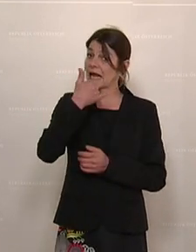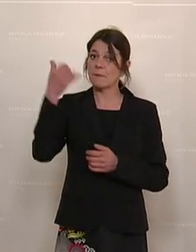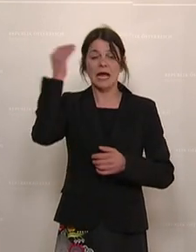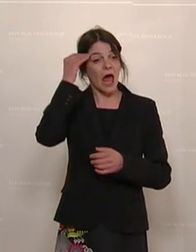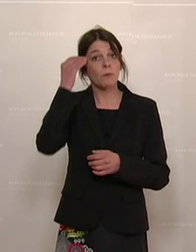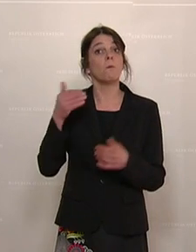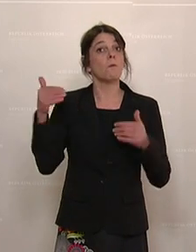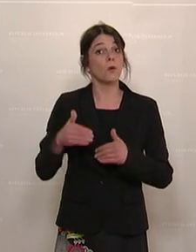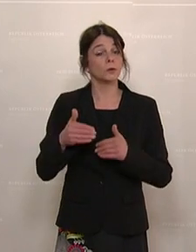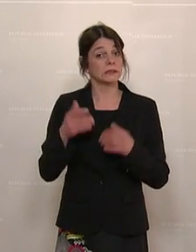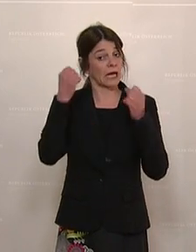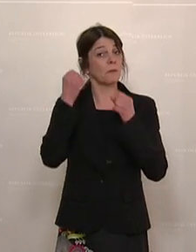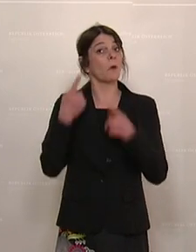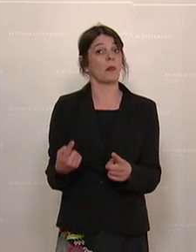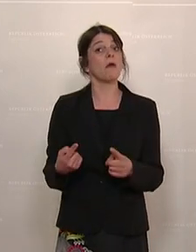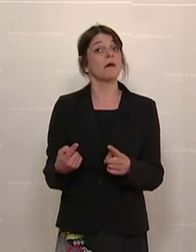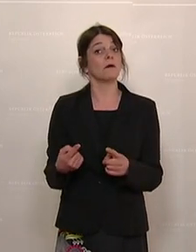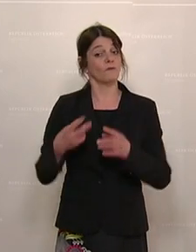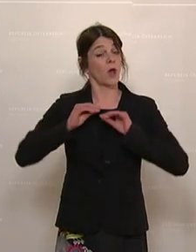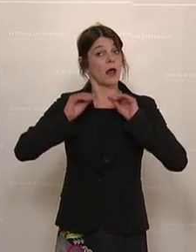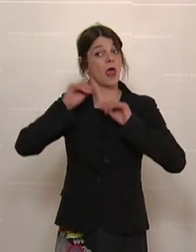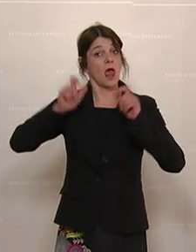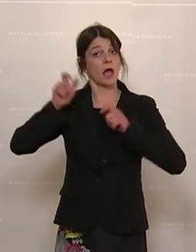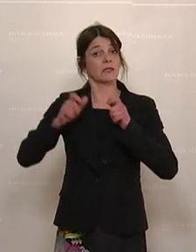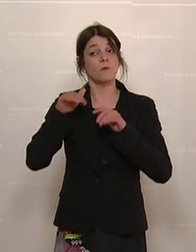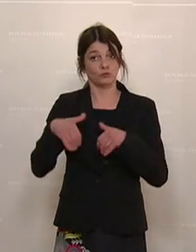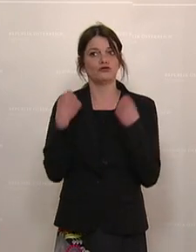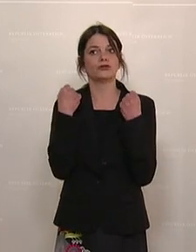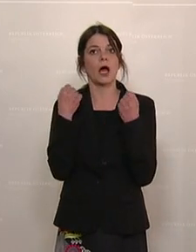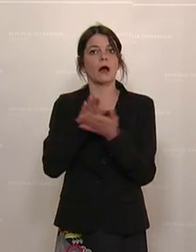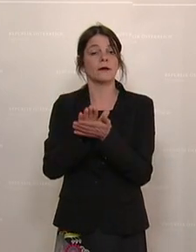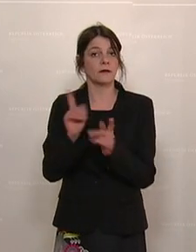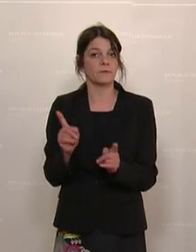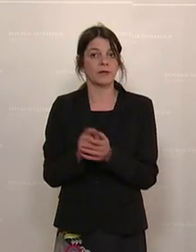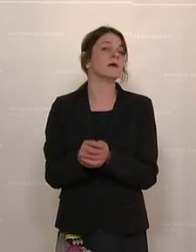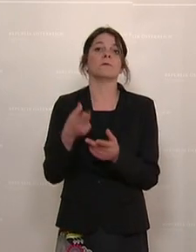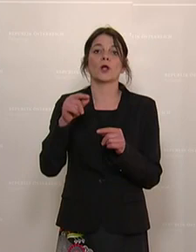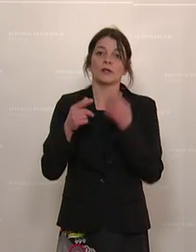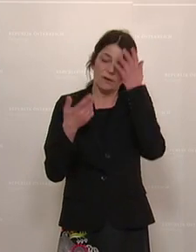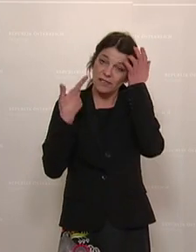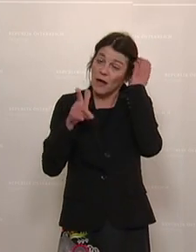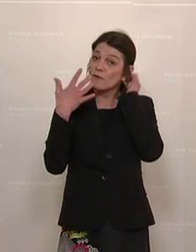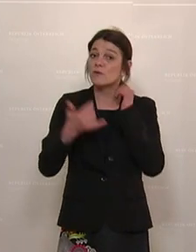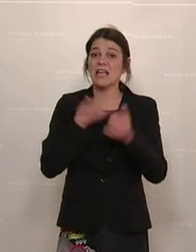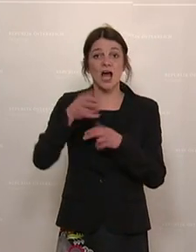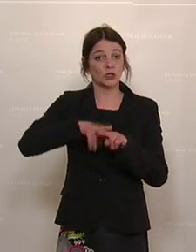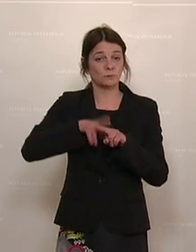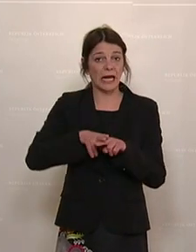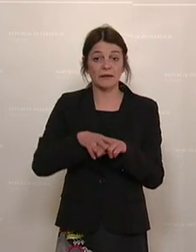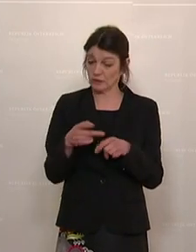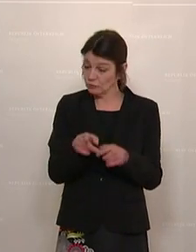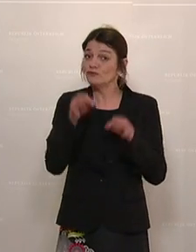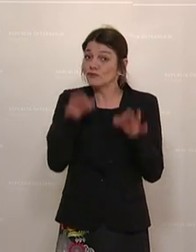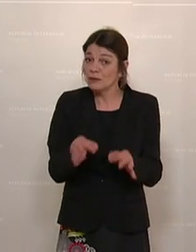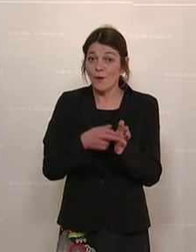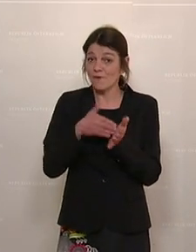gegenüber muss in der republik der gelehrten stark stattfinden eine botschaft die 250 jahre später immer noch richtig